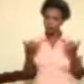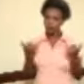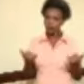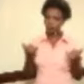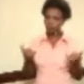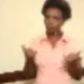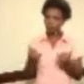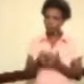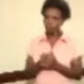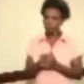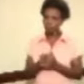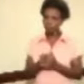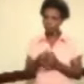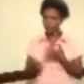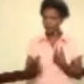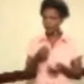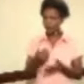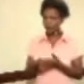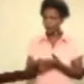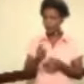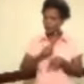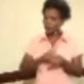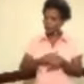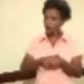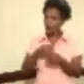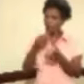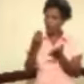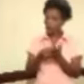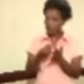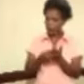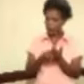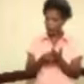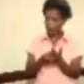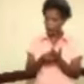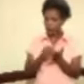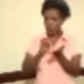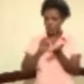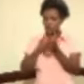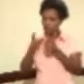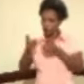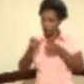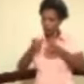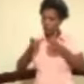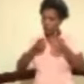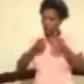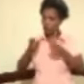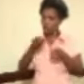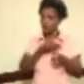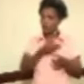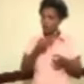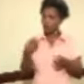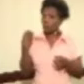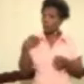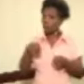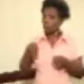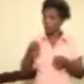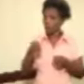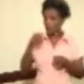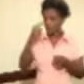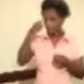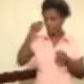m'a dit que au moins, et même le COPSA que m'a identifié, il n'est pas disponible, même mon plan de réduction en battante, et m'a pas